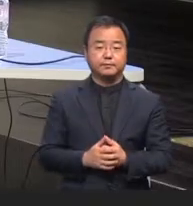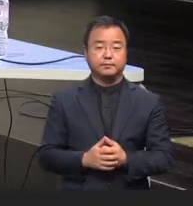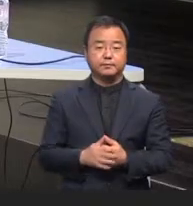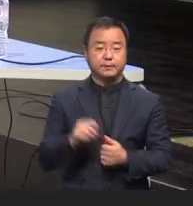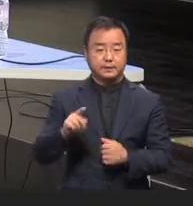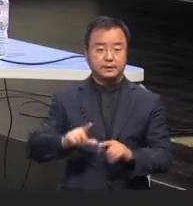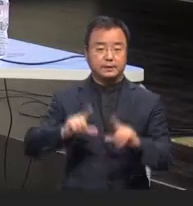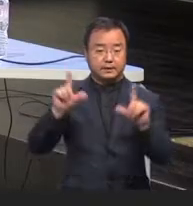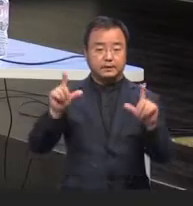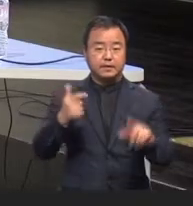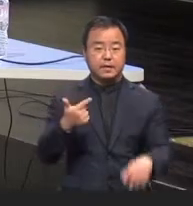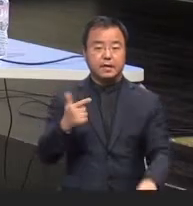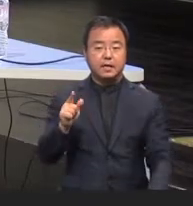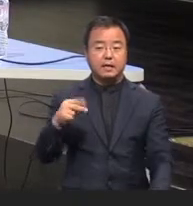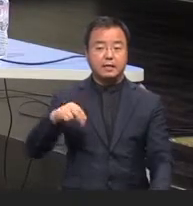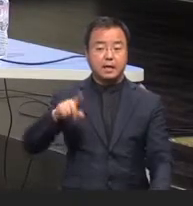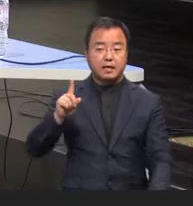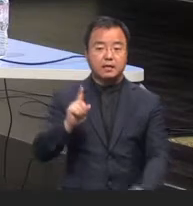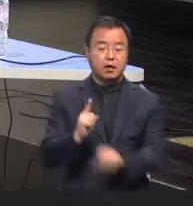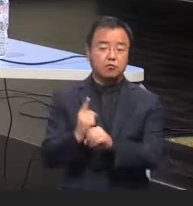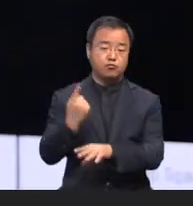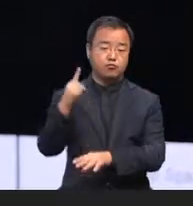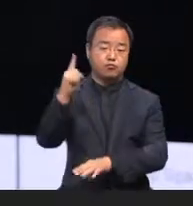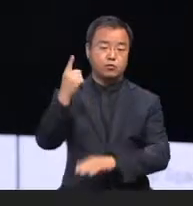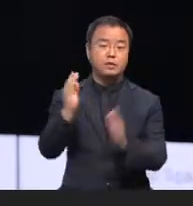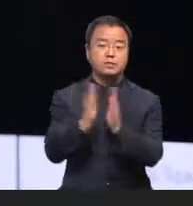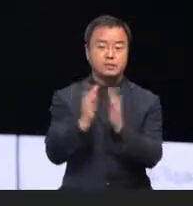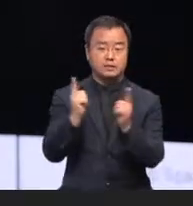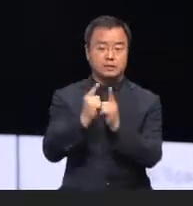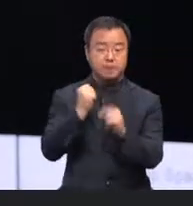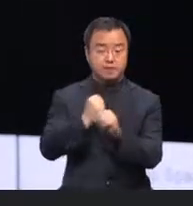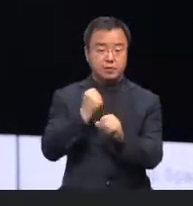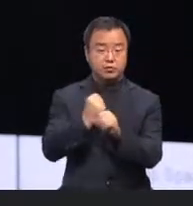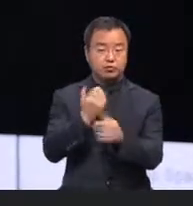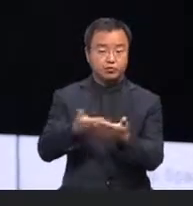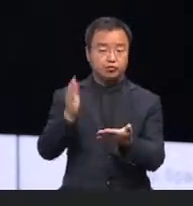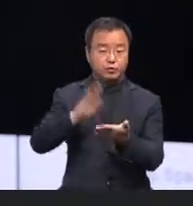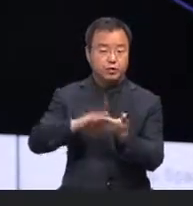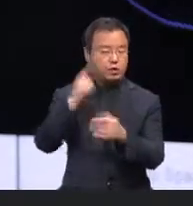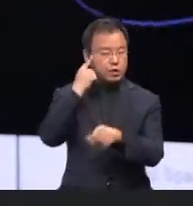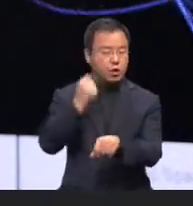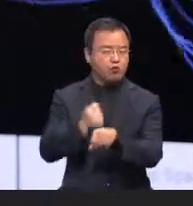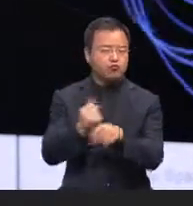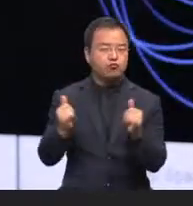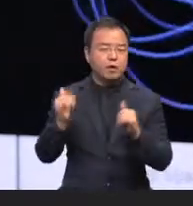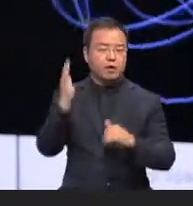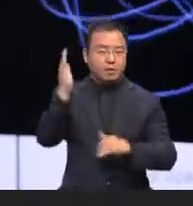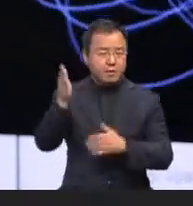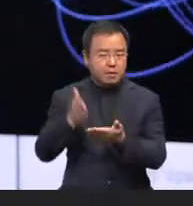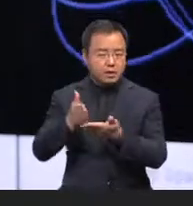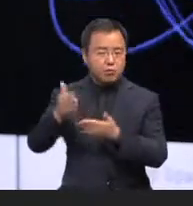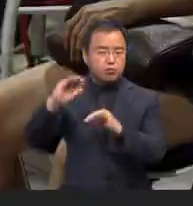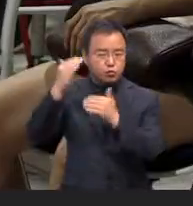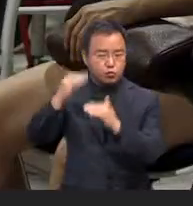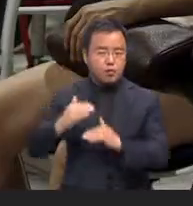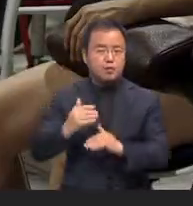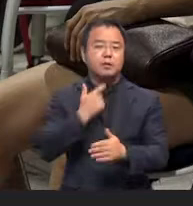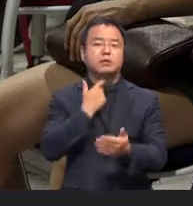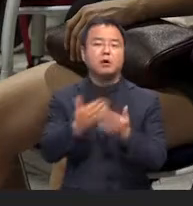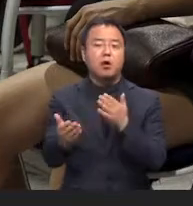이날 나사의 우주선을 직접 만들고 수리하는 연구원이 들려주는 전문적인 지식과 생생한